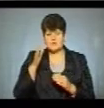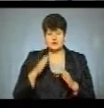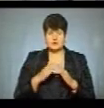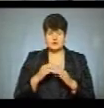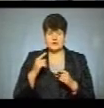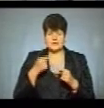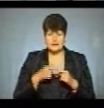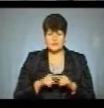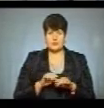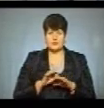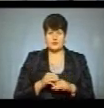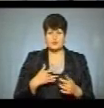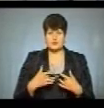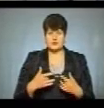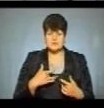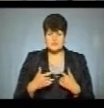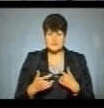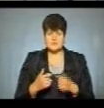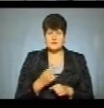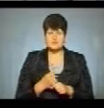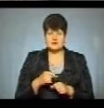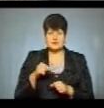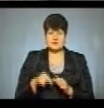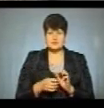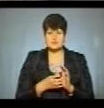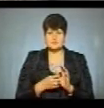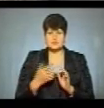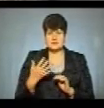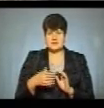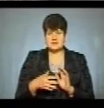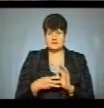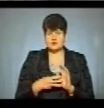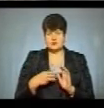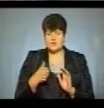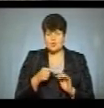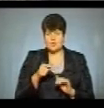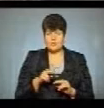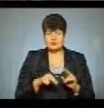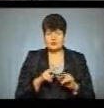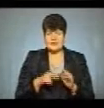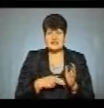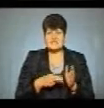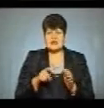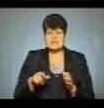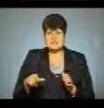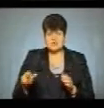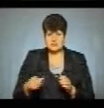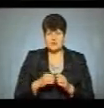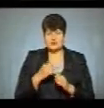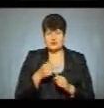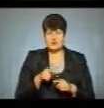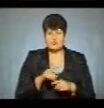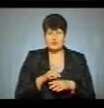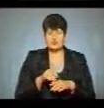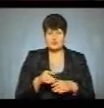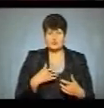проводять концерт, каже директор Василь Зарудний, працює з 1958 року. Його будували залізничники. І щороку тут проводять